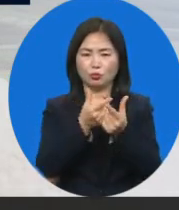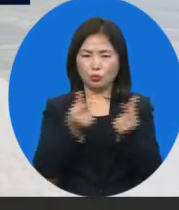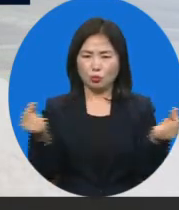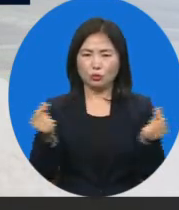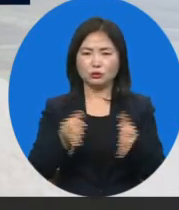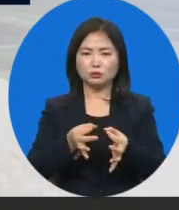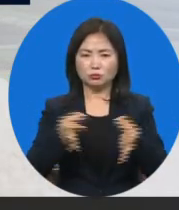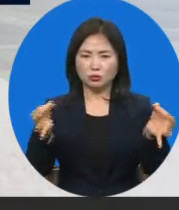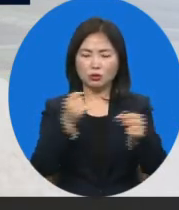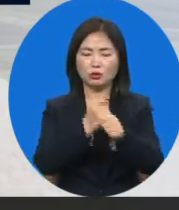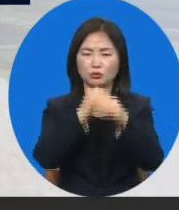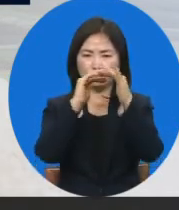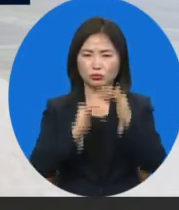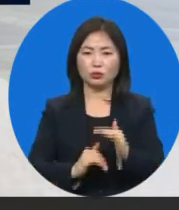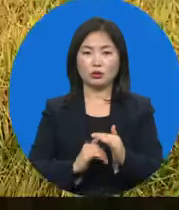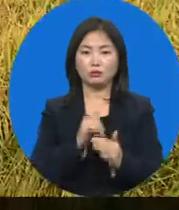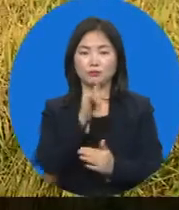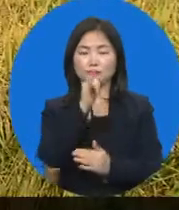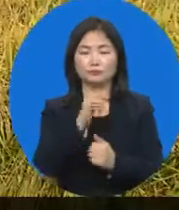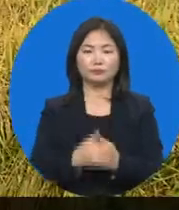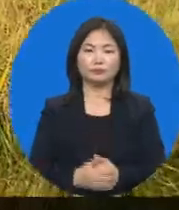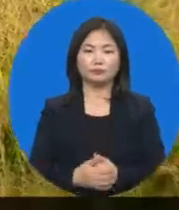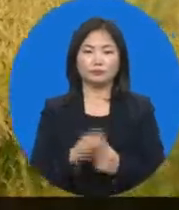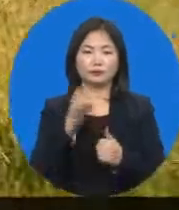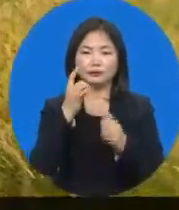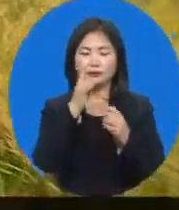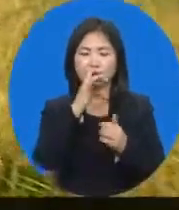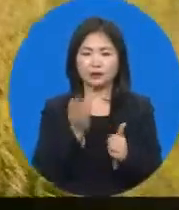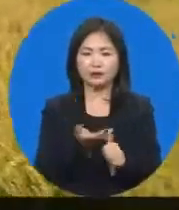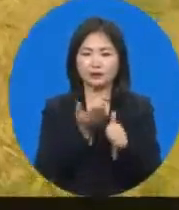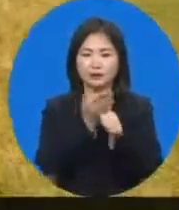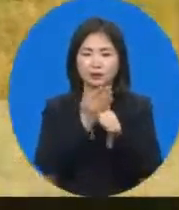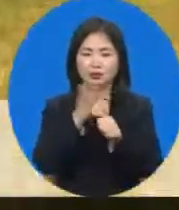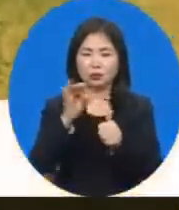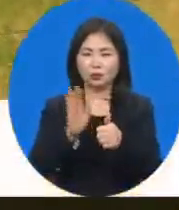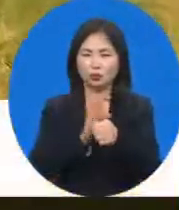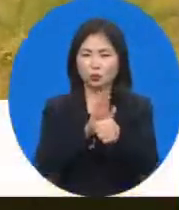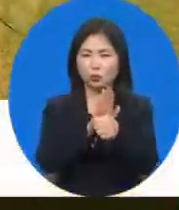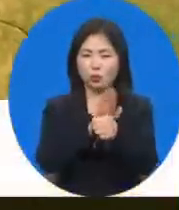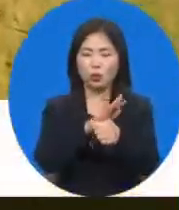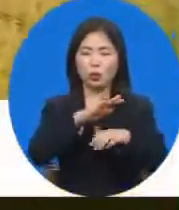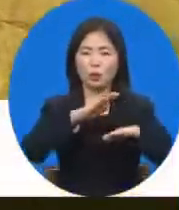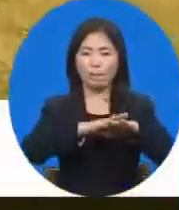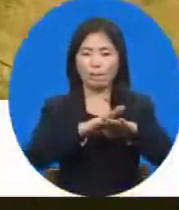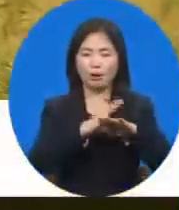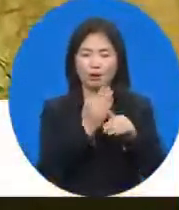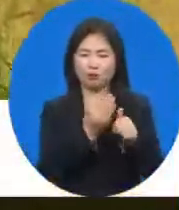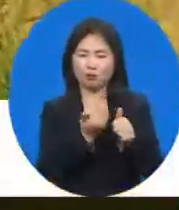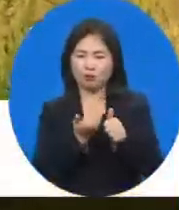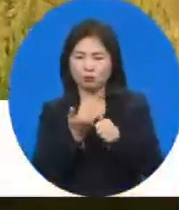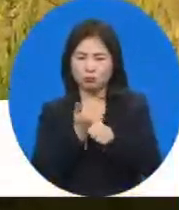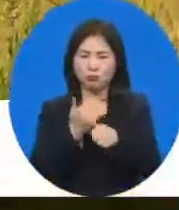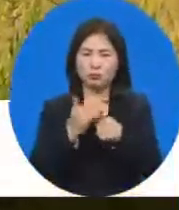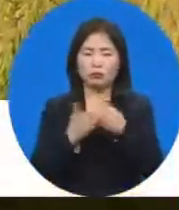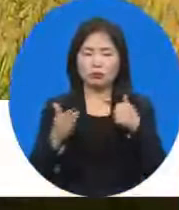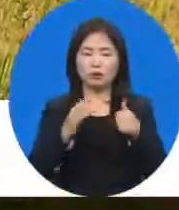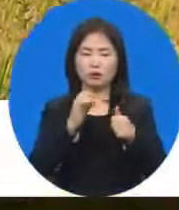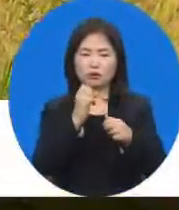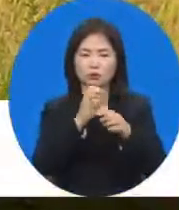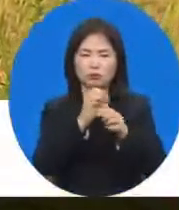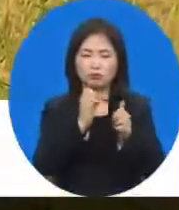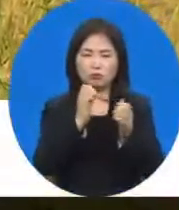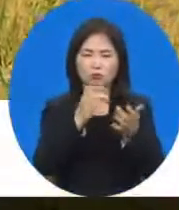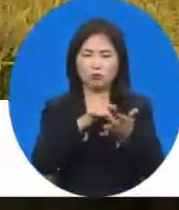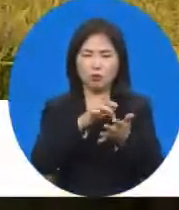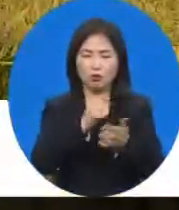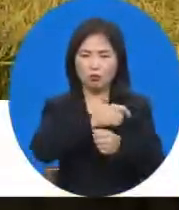적용하는 것이 주요 내용입니다 살롱 가에 대한 소득 보전 2 벼농사 유인책 으로 작용이 화 인생 산과